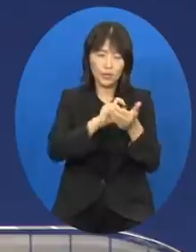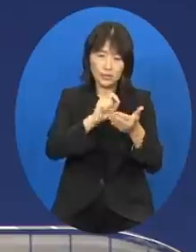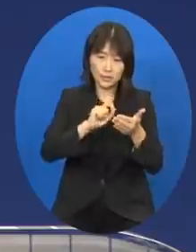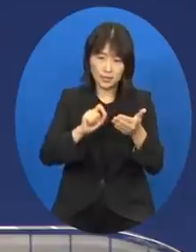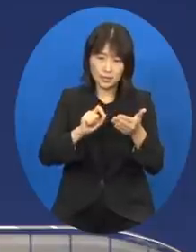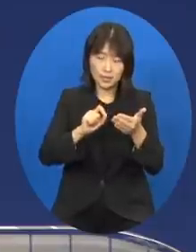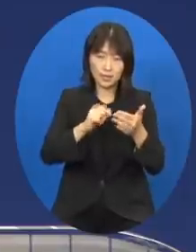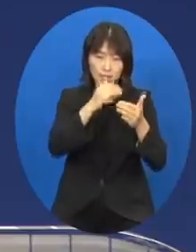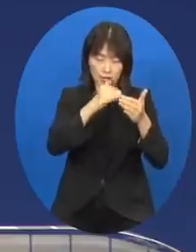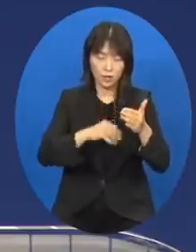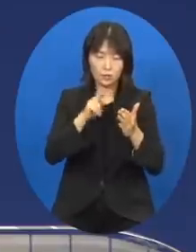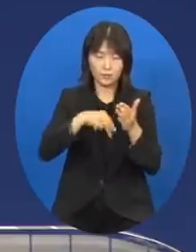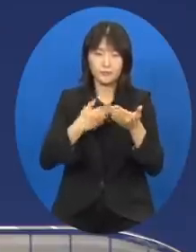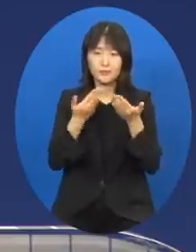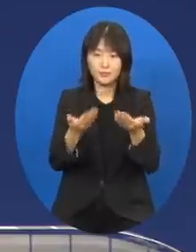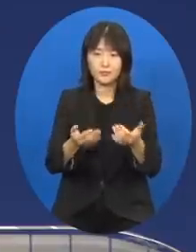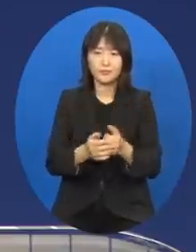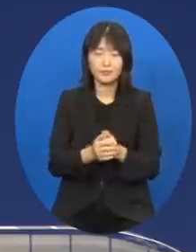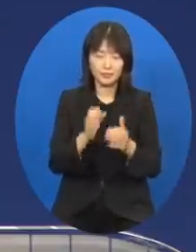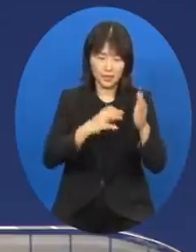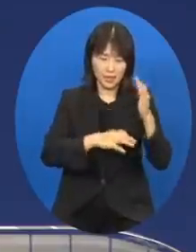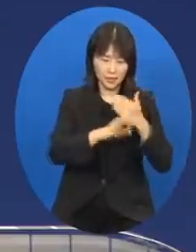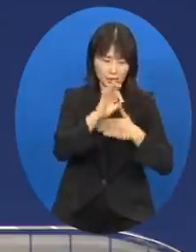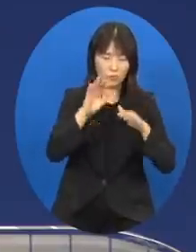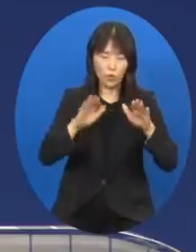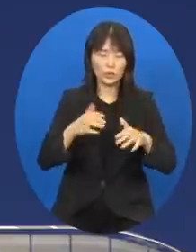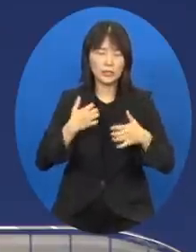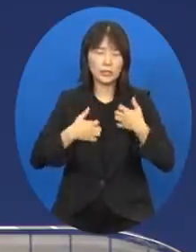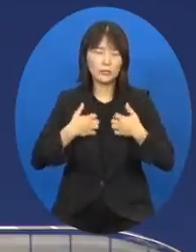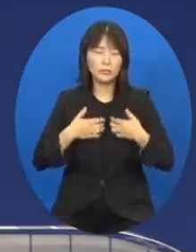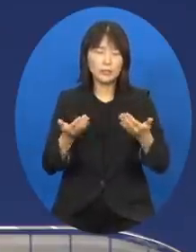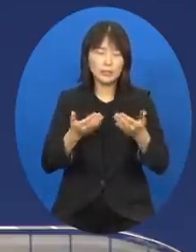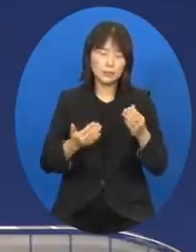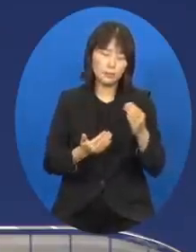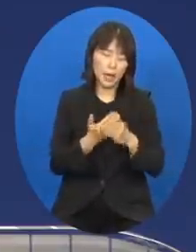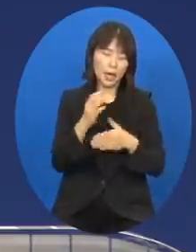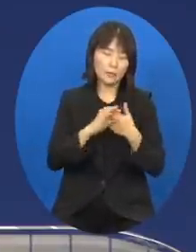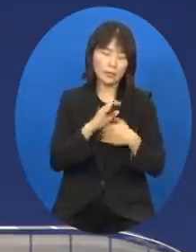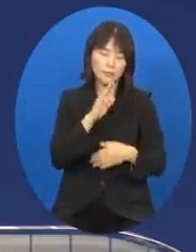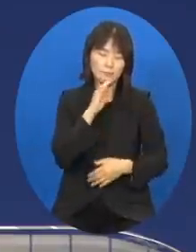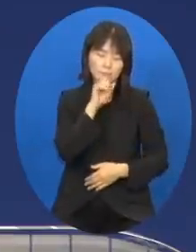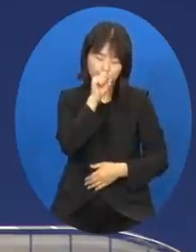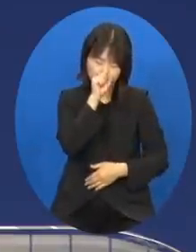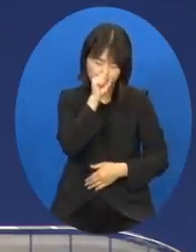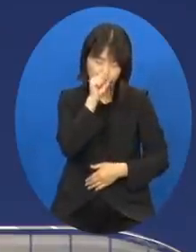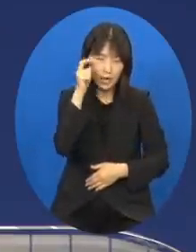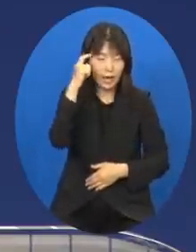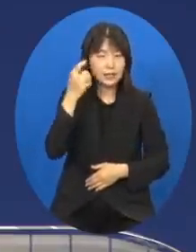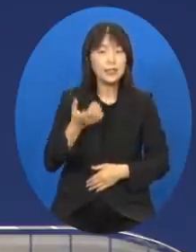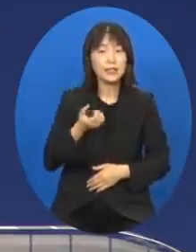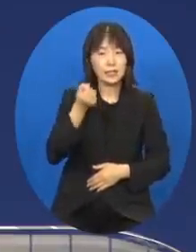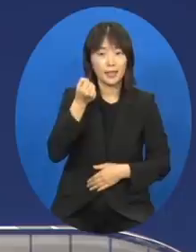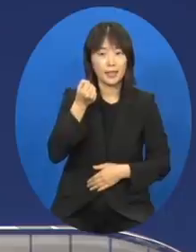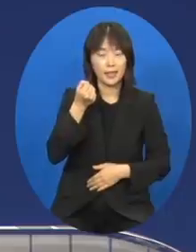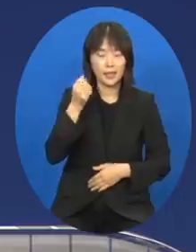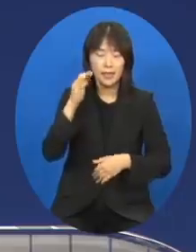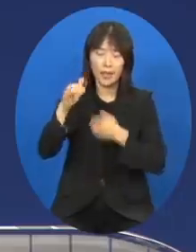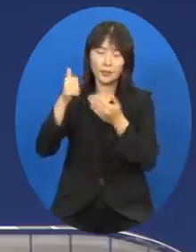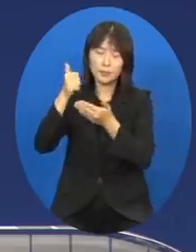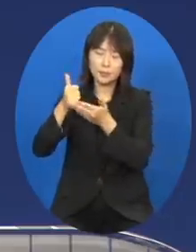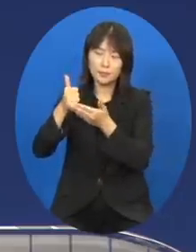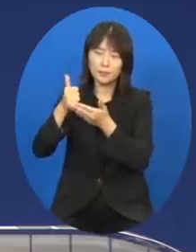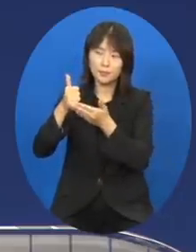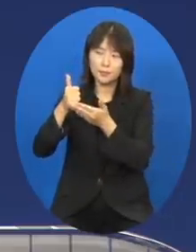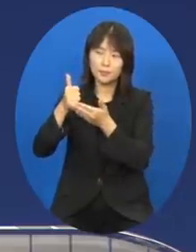쓰셨어요. 아침에 오늘 기쁜 일 좀 생기면 정말 좋겠다 생각이 들어 하나님께